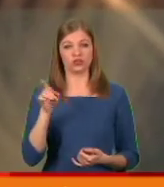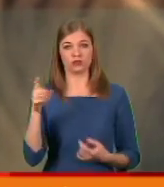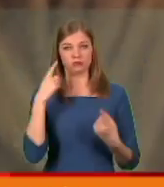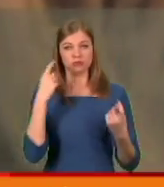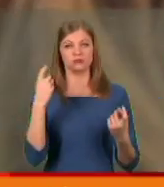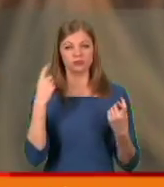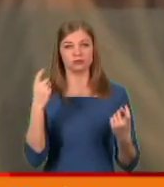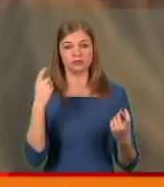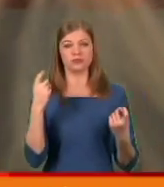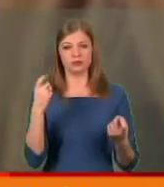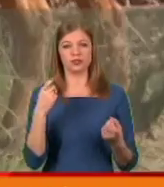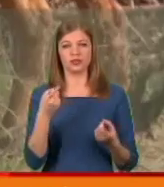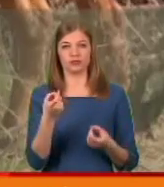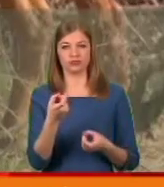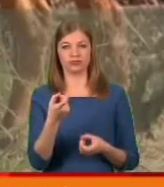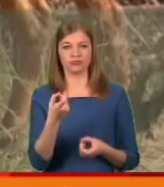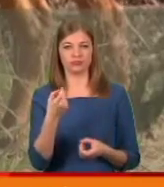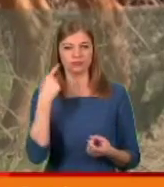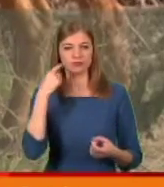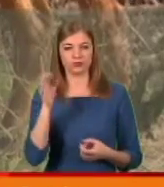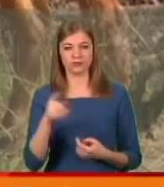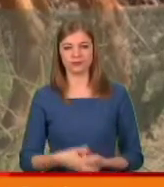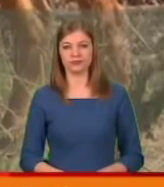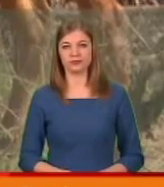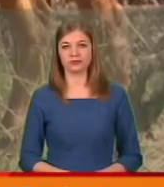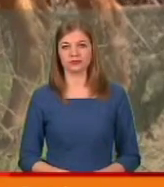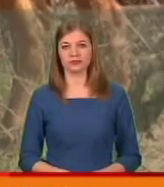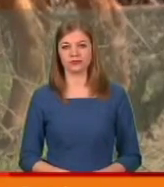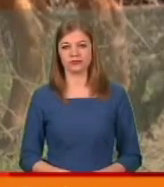слышно, от пострілюють.